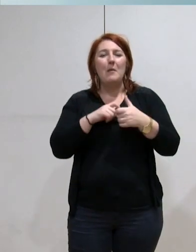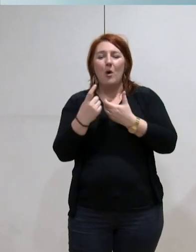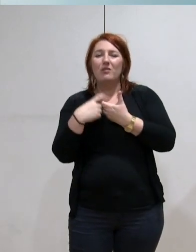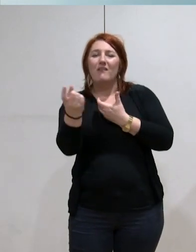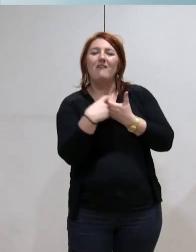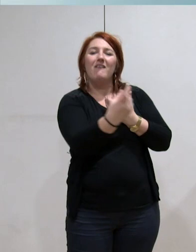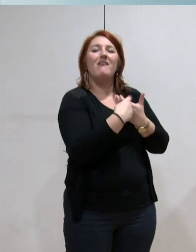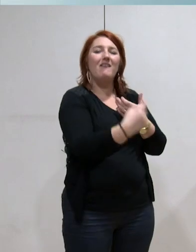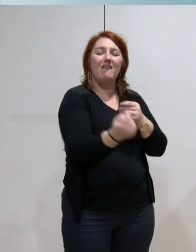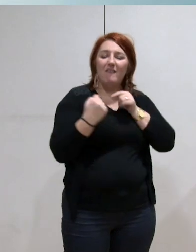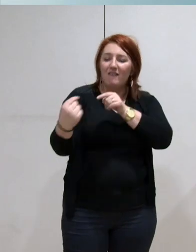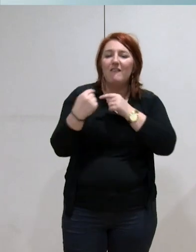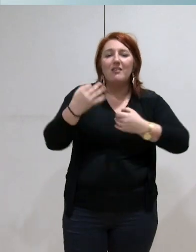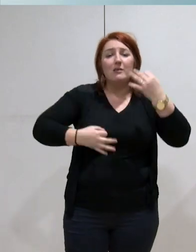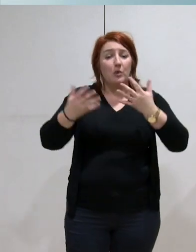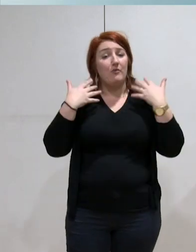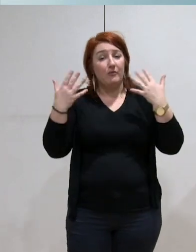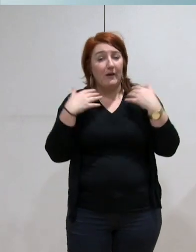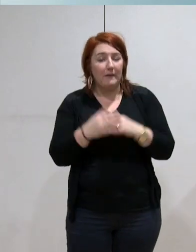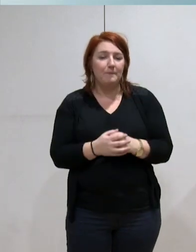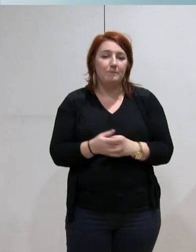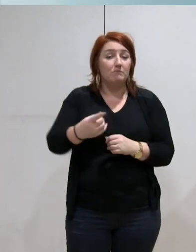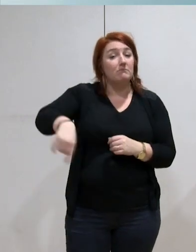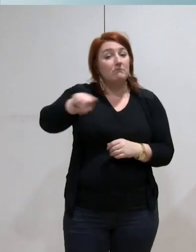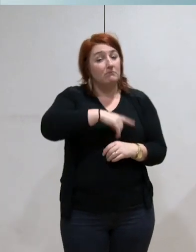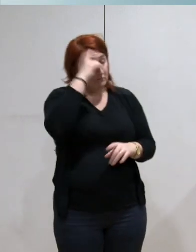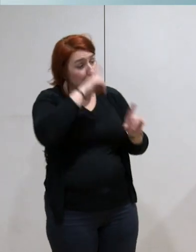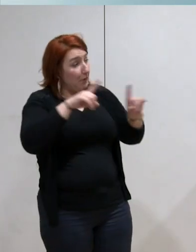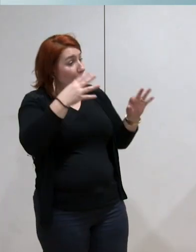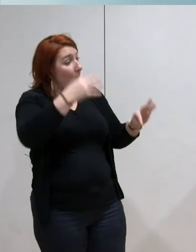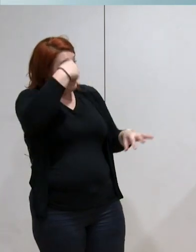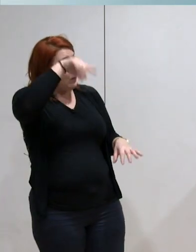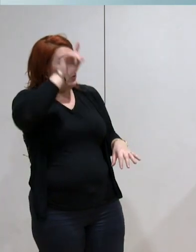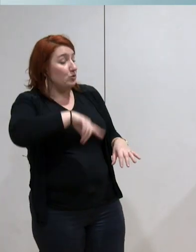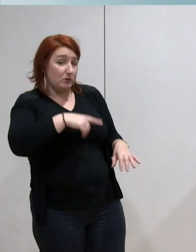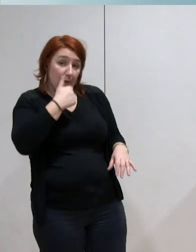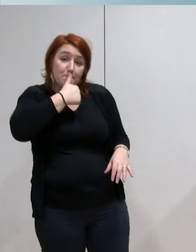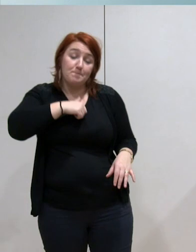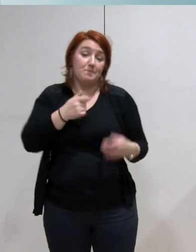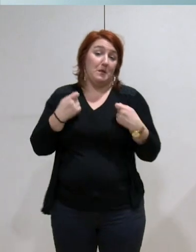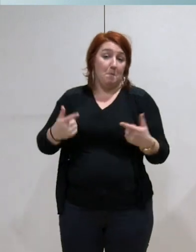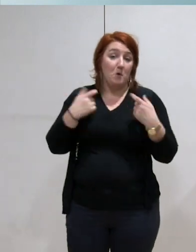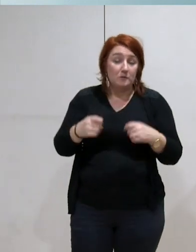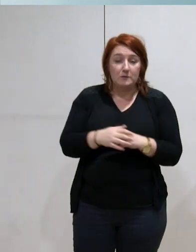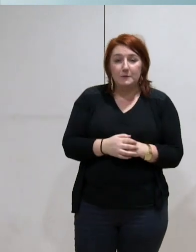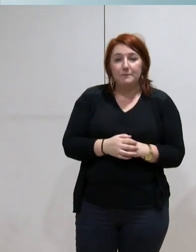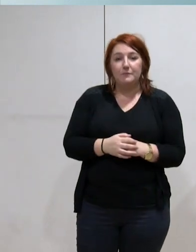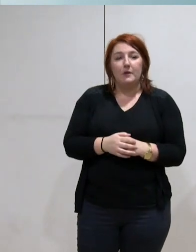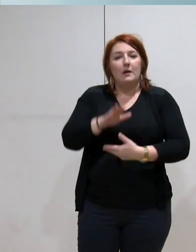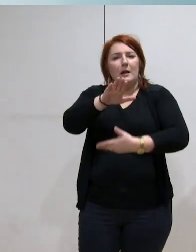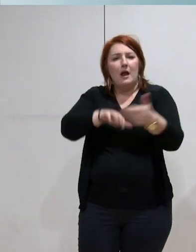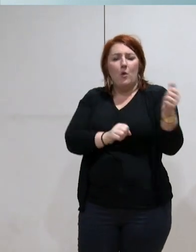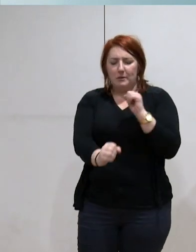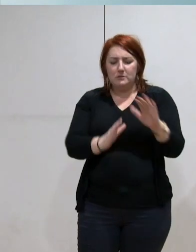moule idéologique les surcouts à venir de la reprise en gestion directe de certains